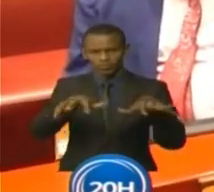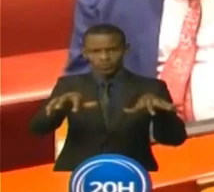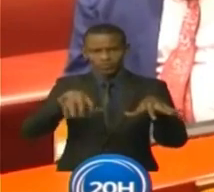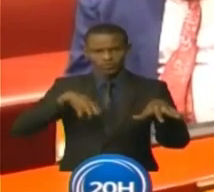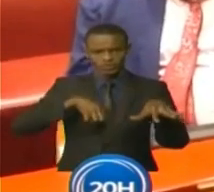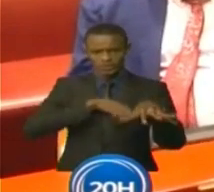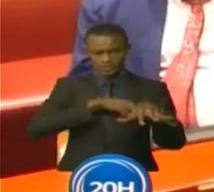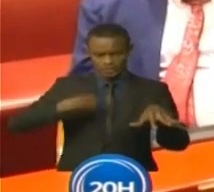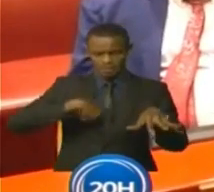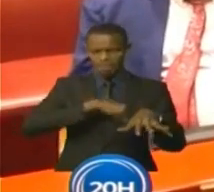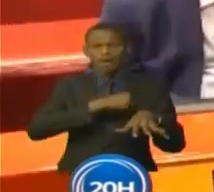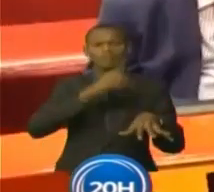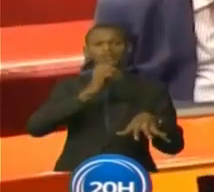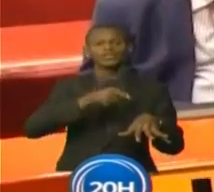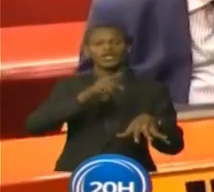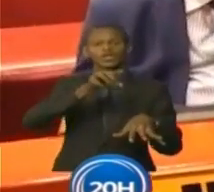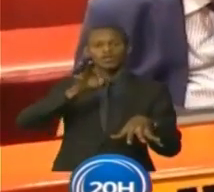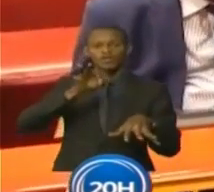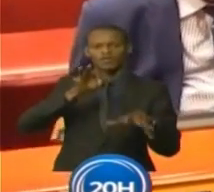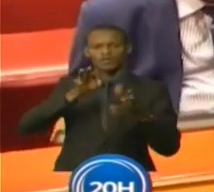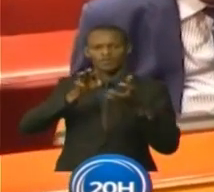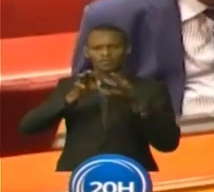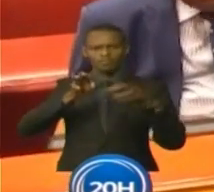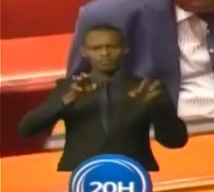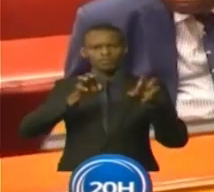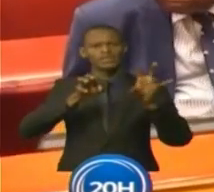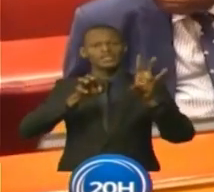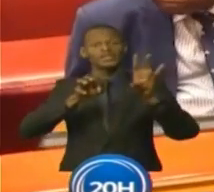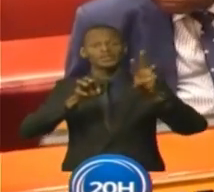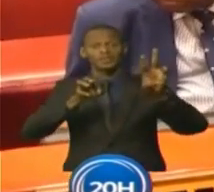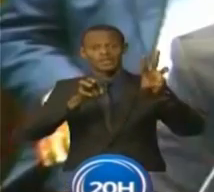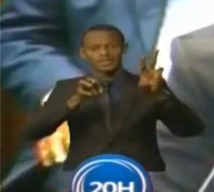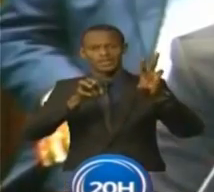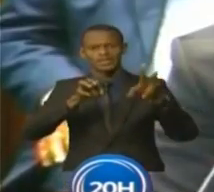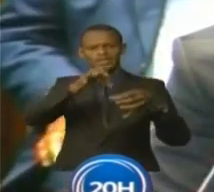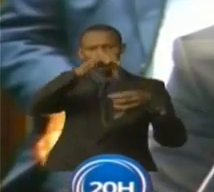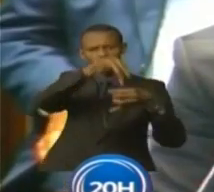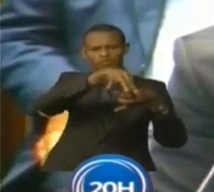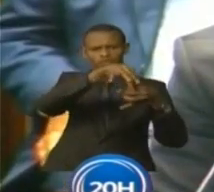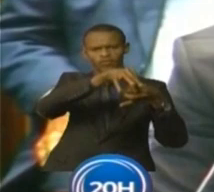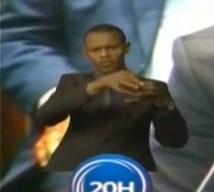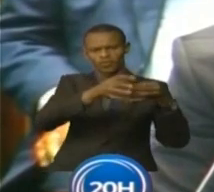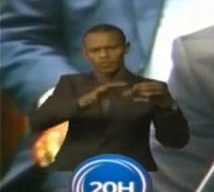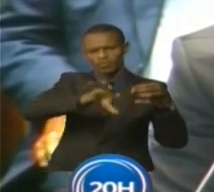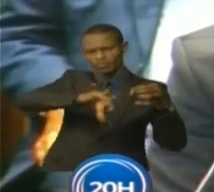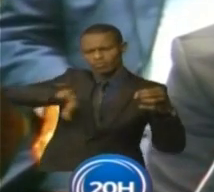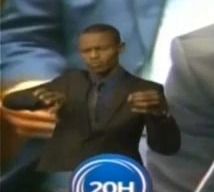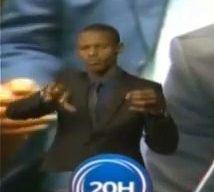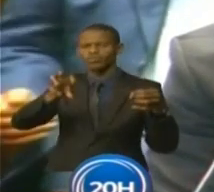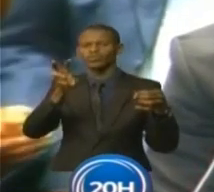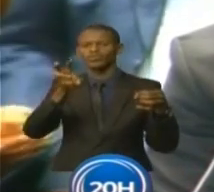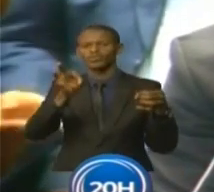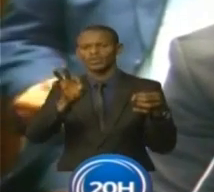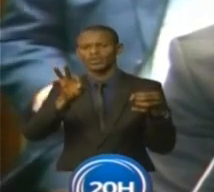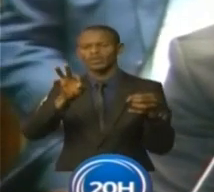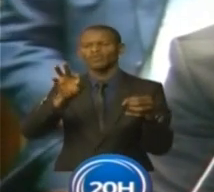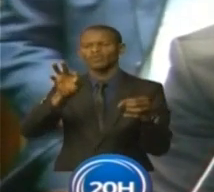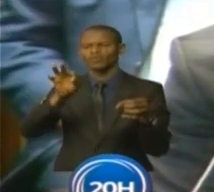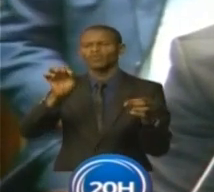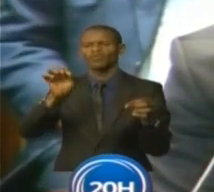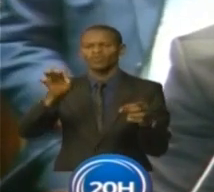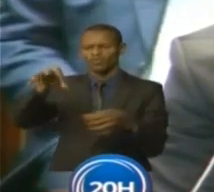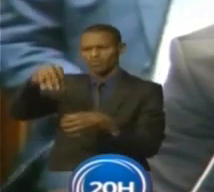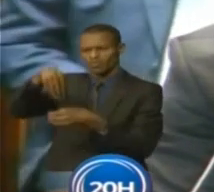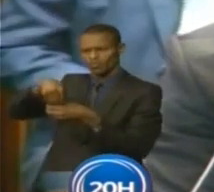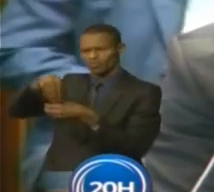Sénat, 76 ont pris part au vote, 69 ont voté oui, 4